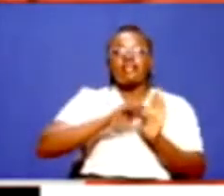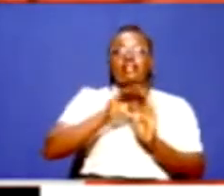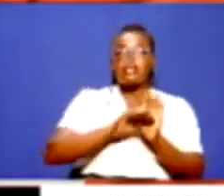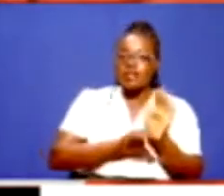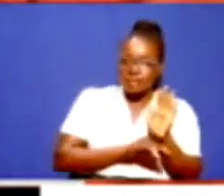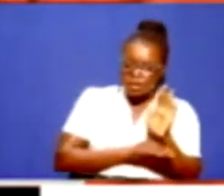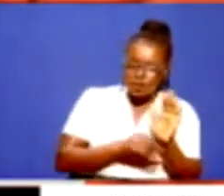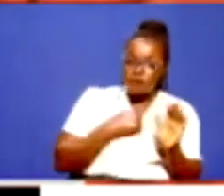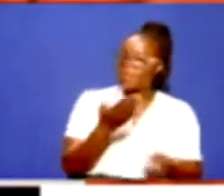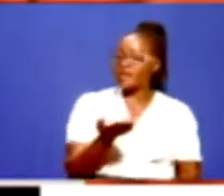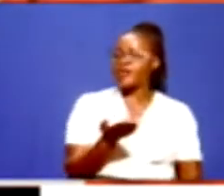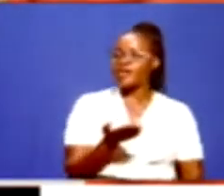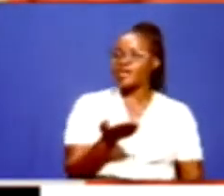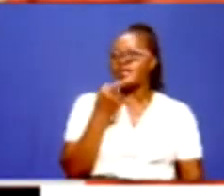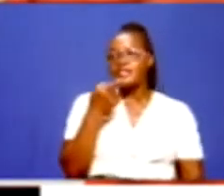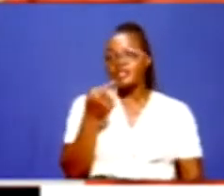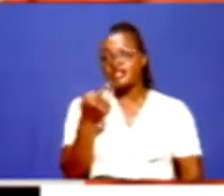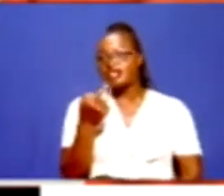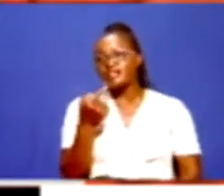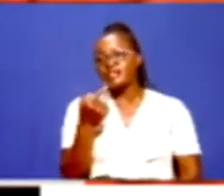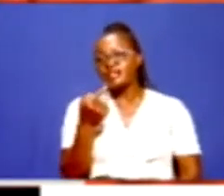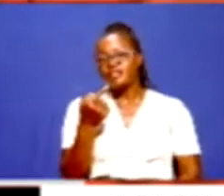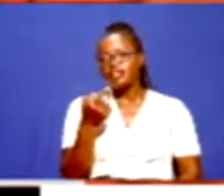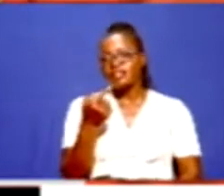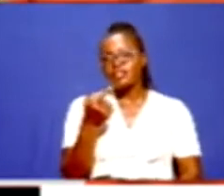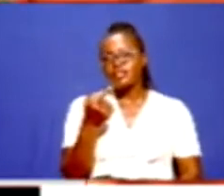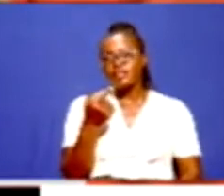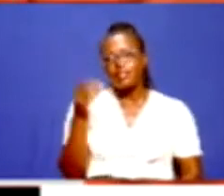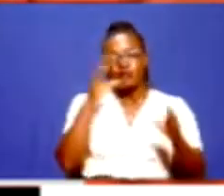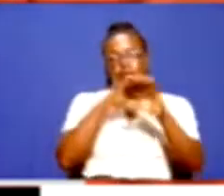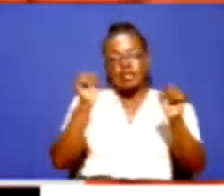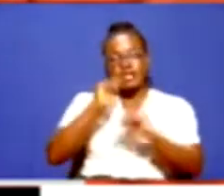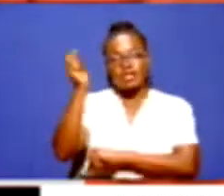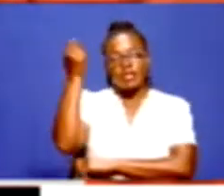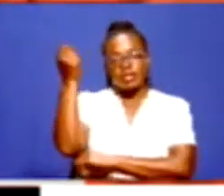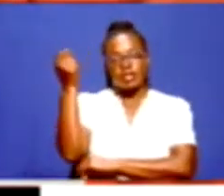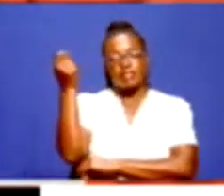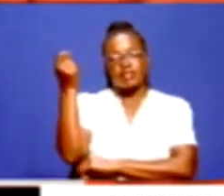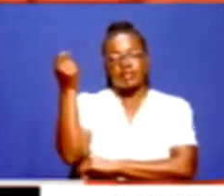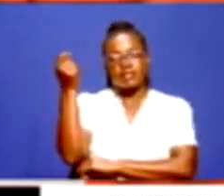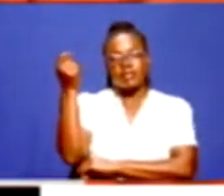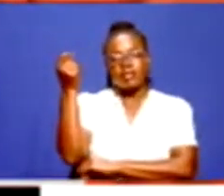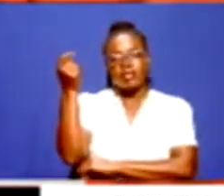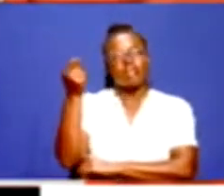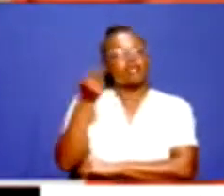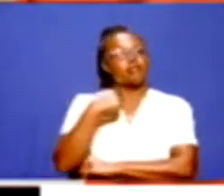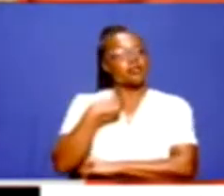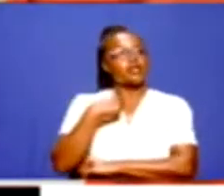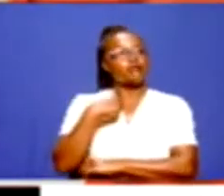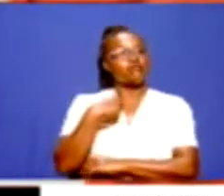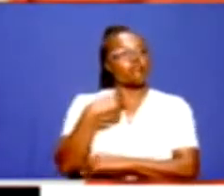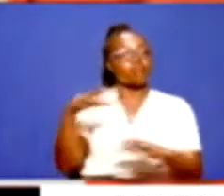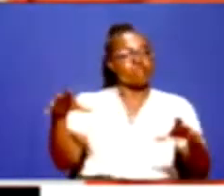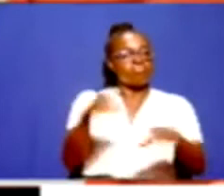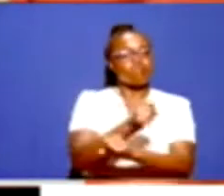there. Akasema, Rais Kenyatta, mimi mechukua ushukani, I'm in charge